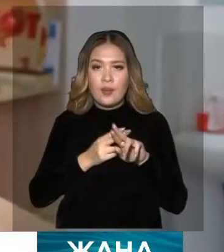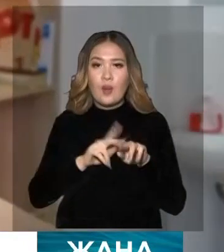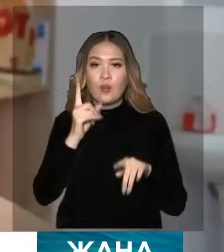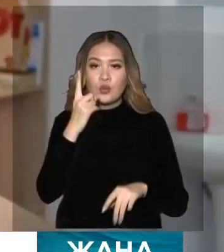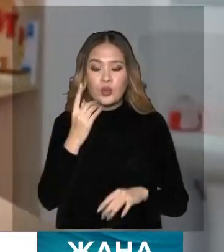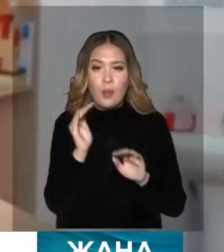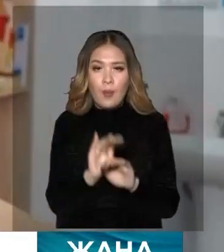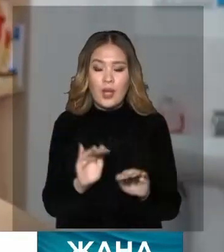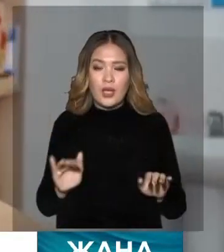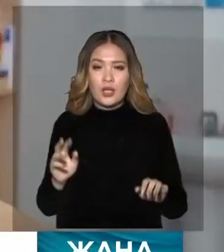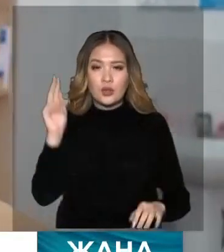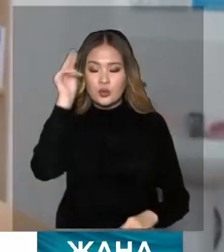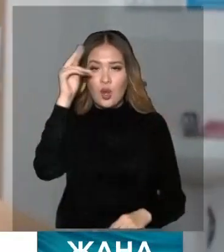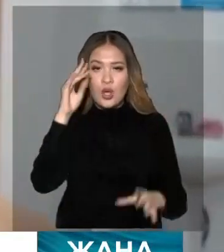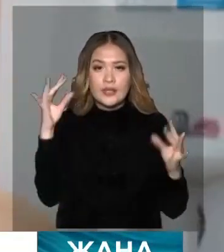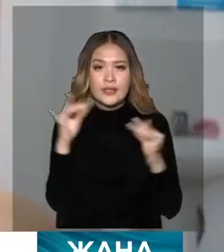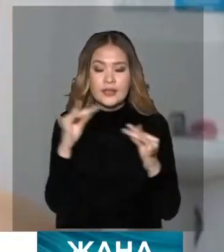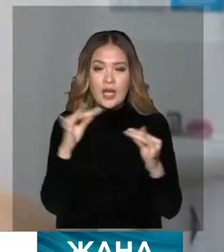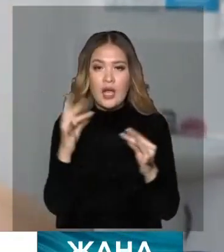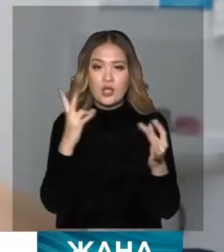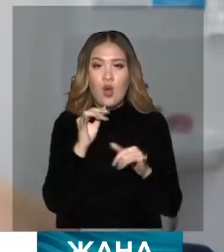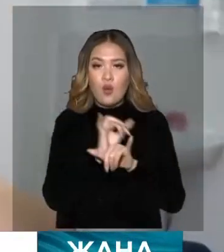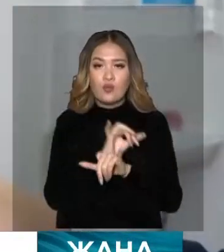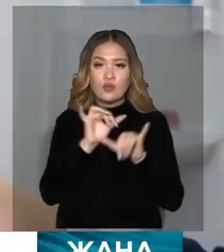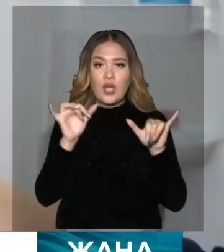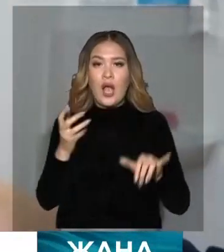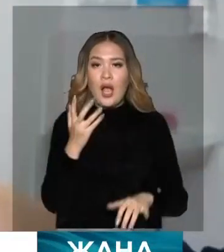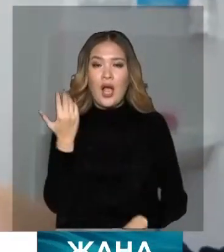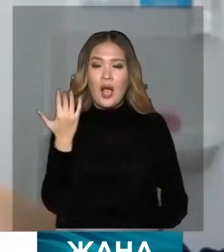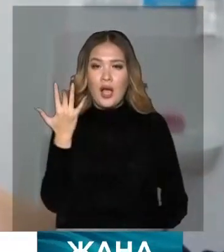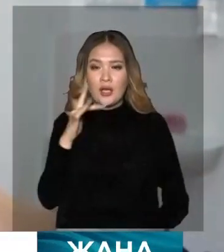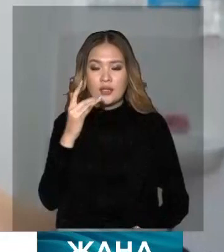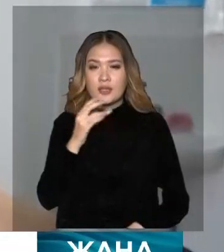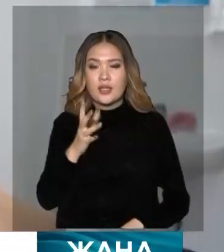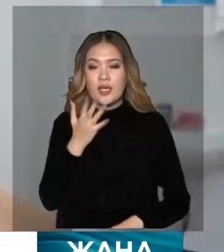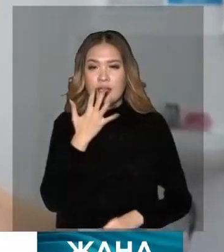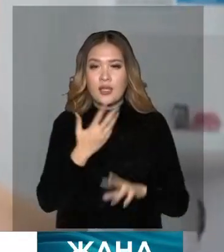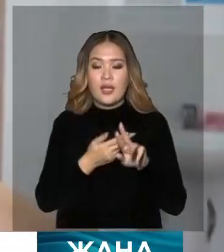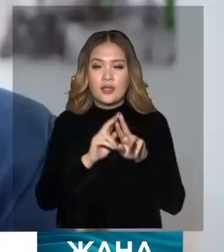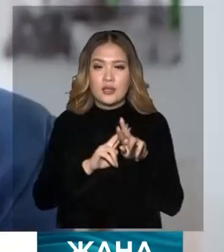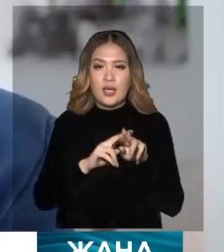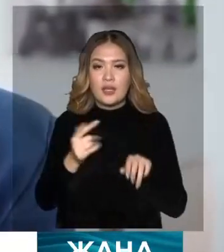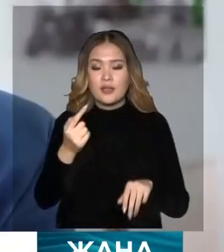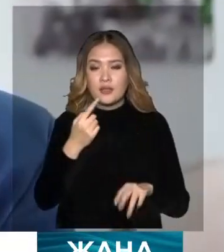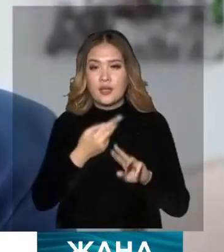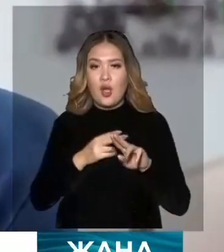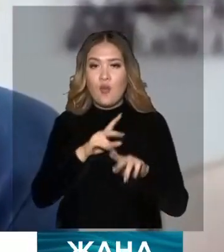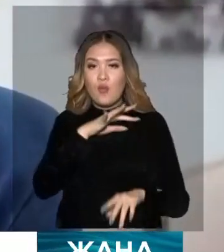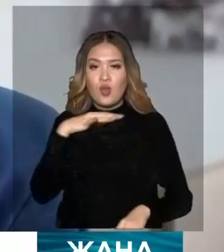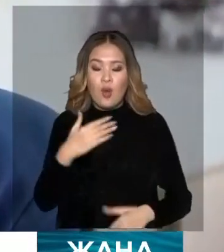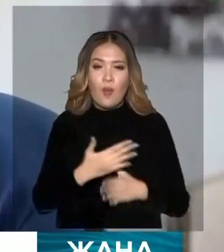бала сабаққа қызығушылықты арттыру мақсатында, ағылшын тілін деңгейін көтеру мақсатында мен осы методикалар көп